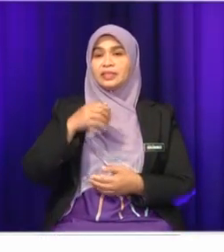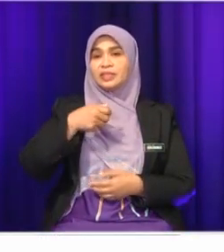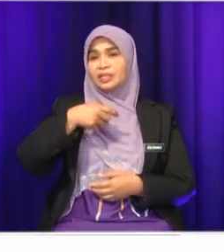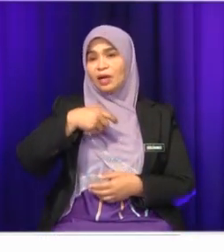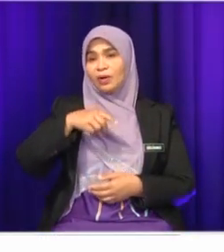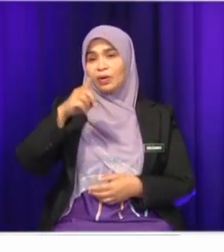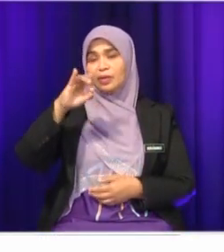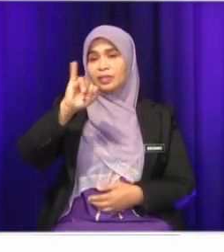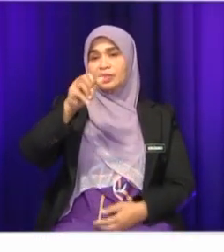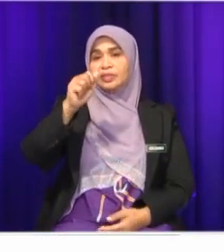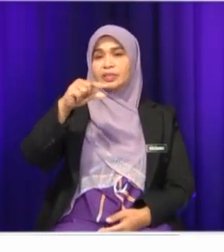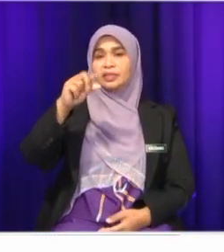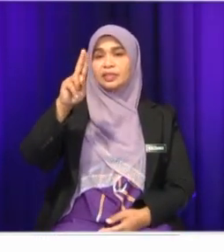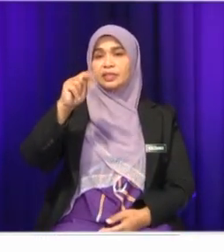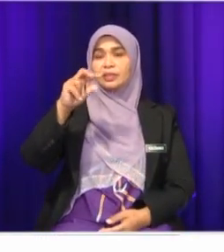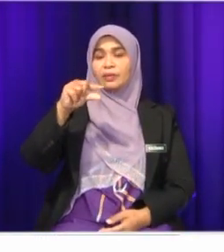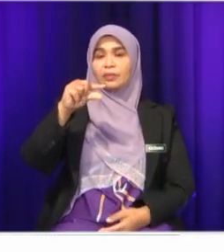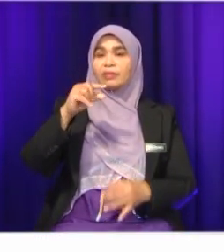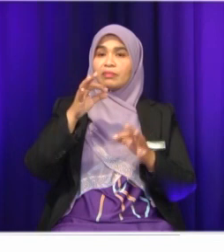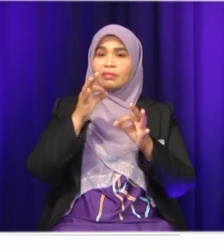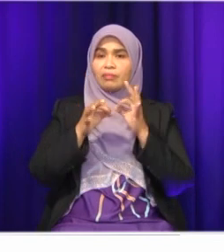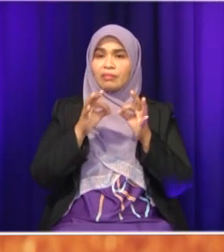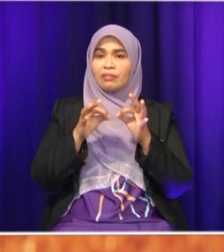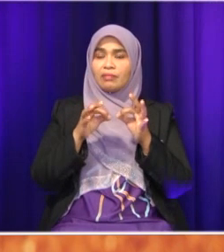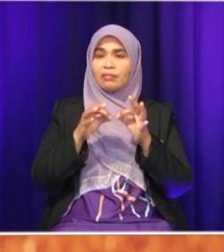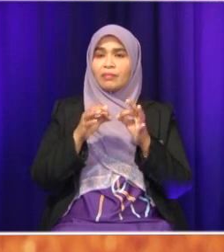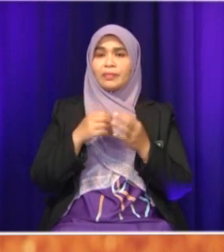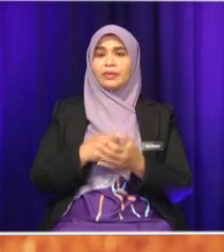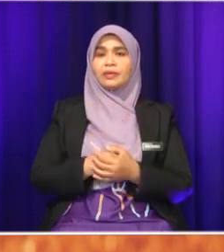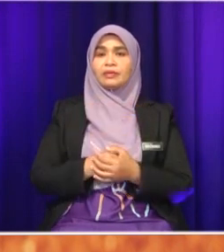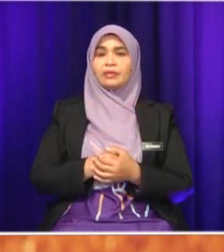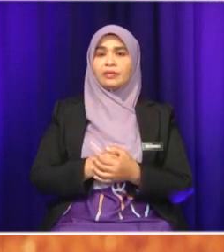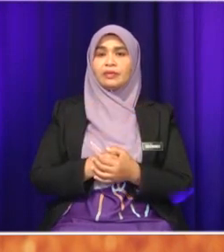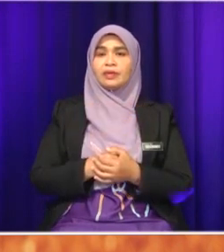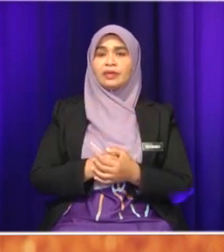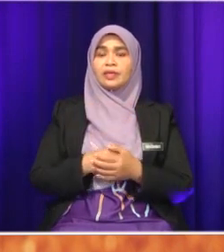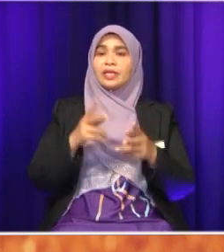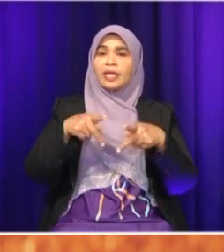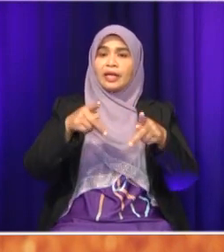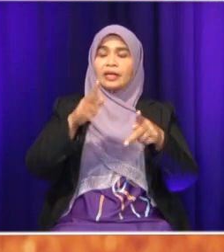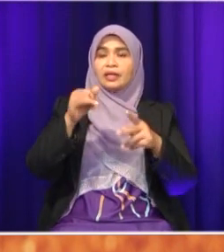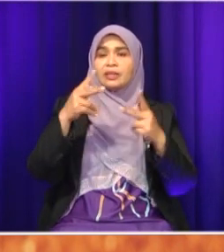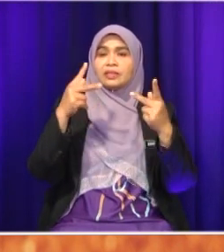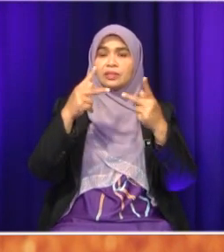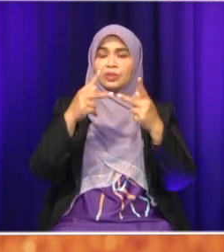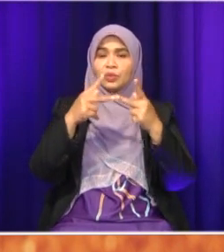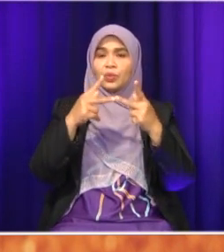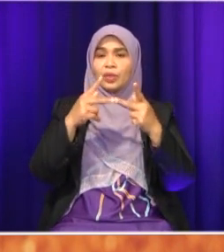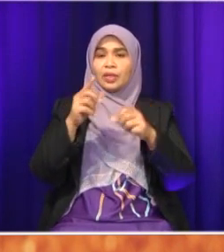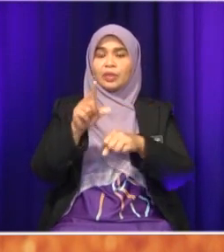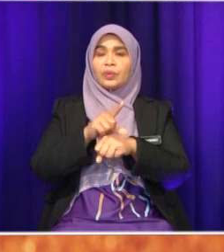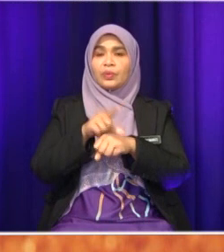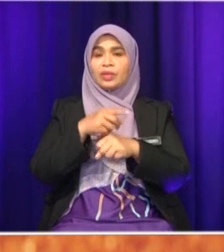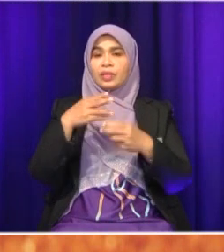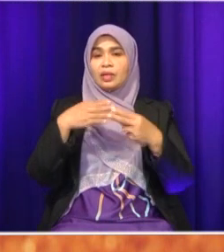Oke jadi kalau jagung nih Apakah soalnya kaedah yang sesuai menggunakan HB